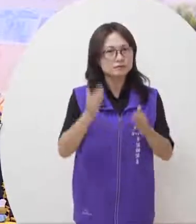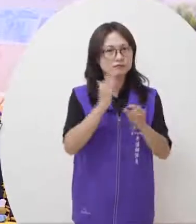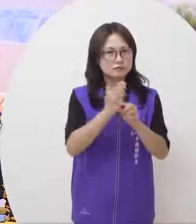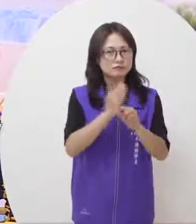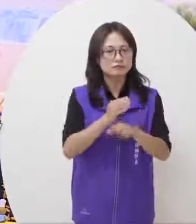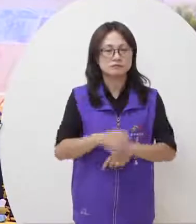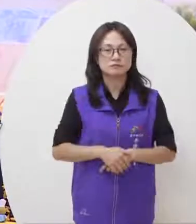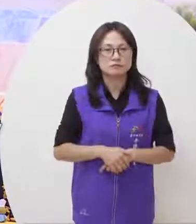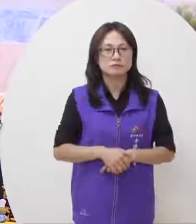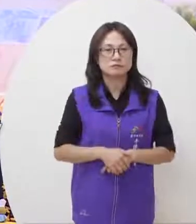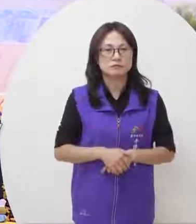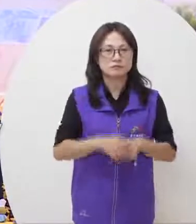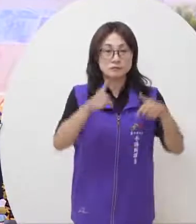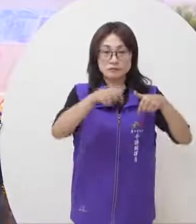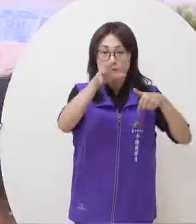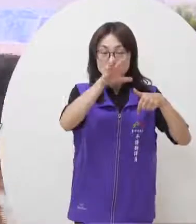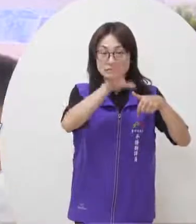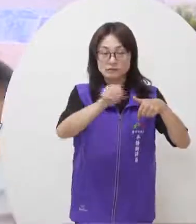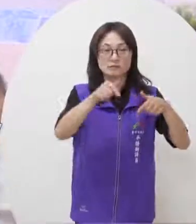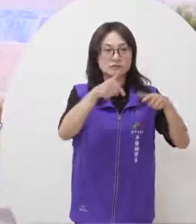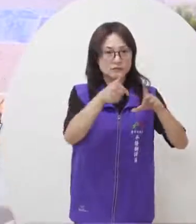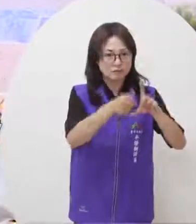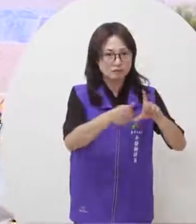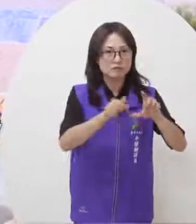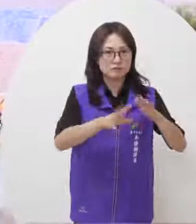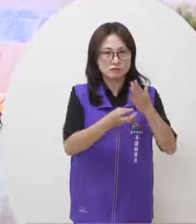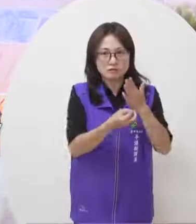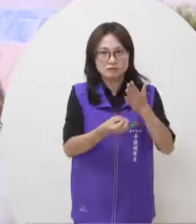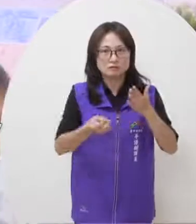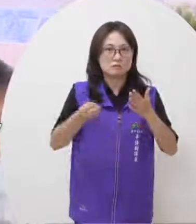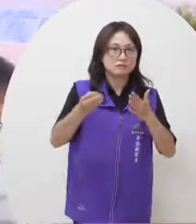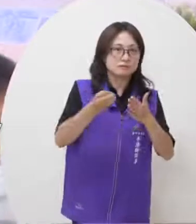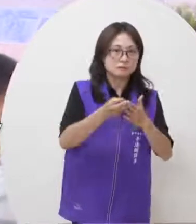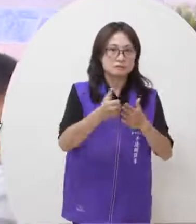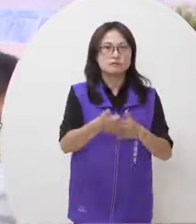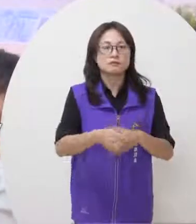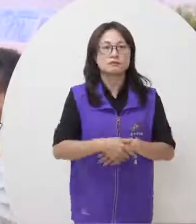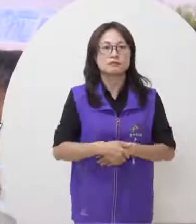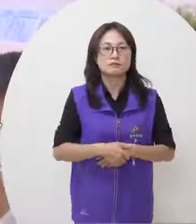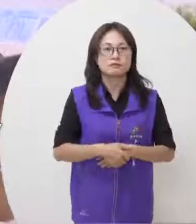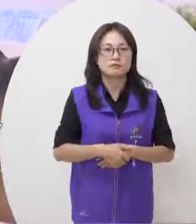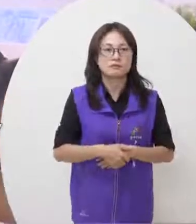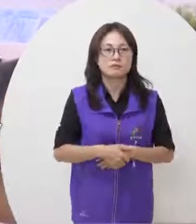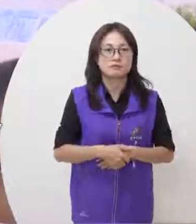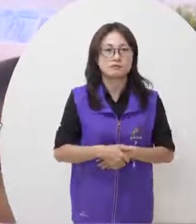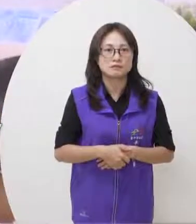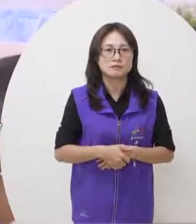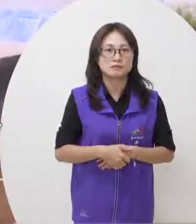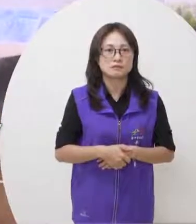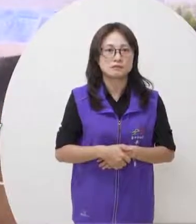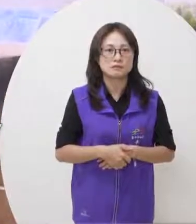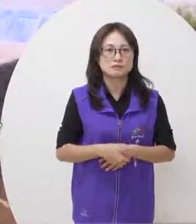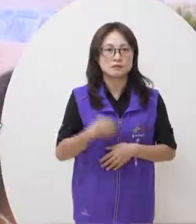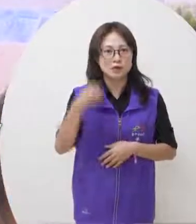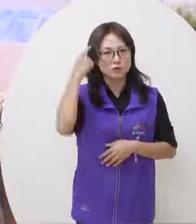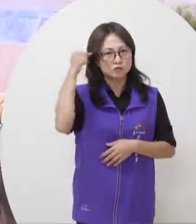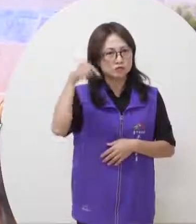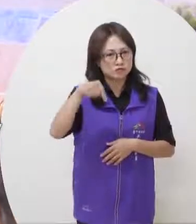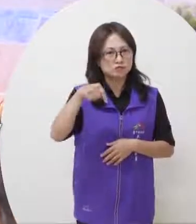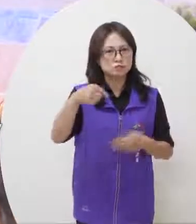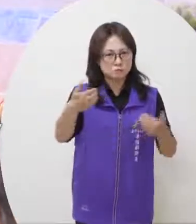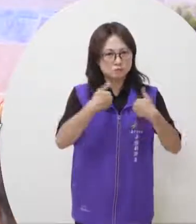让西屯区成为大财中市的心脏，闪烁着耀眼的光芒，这是西屯之福，也非常感